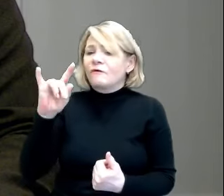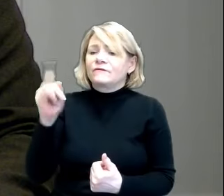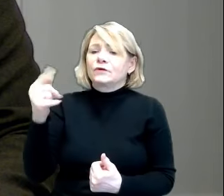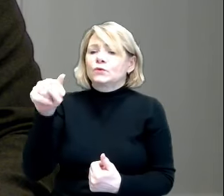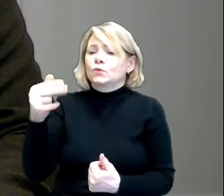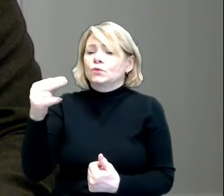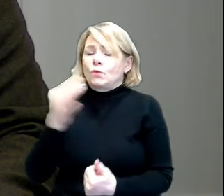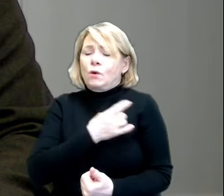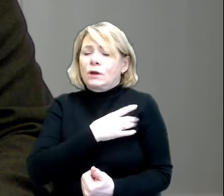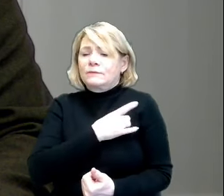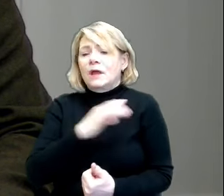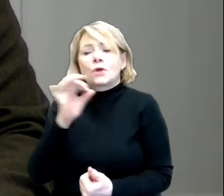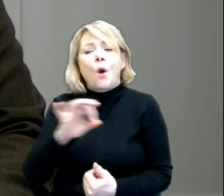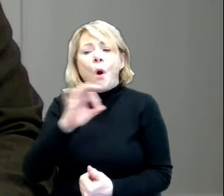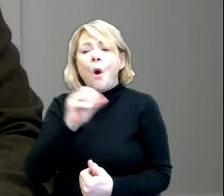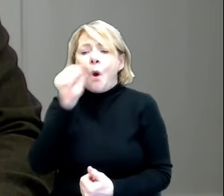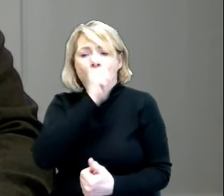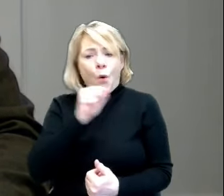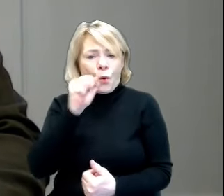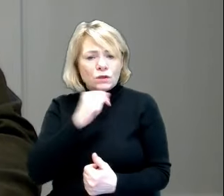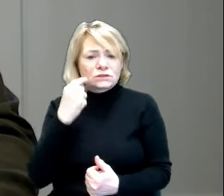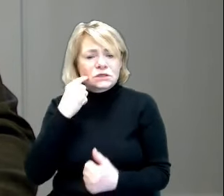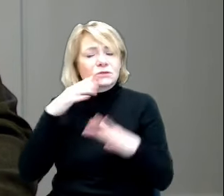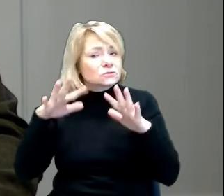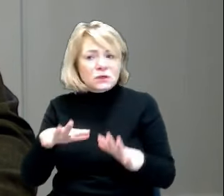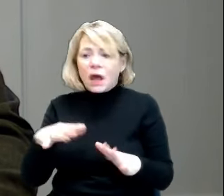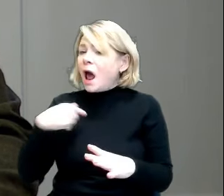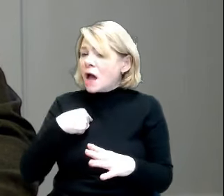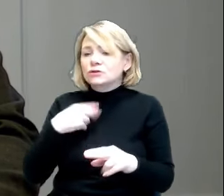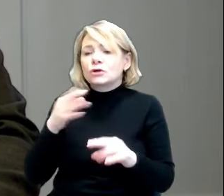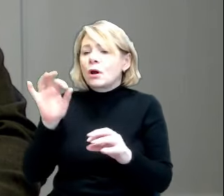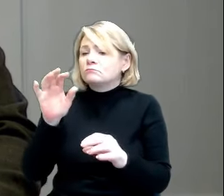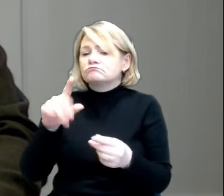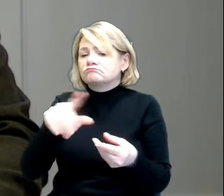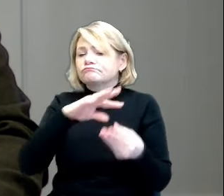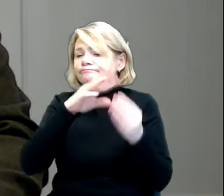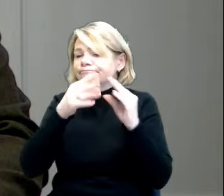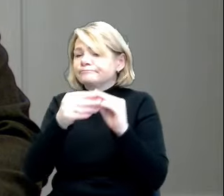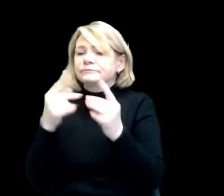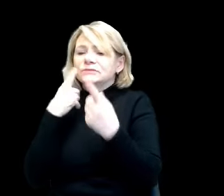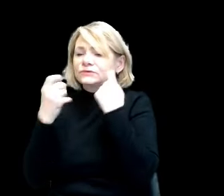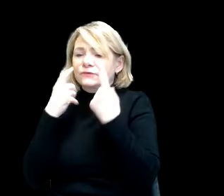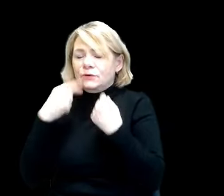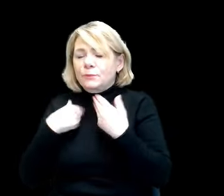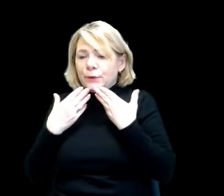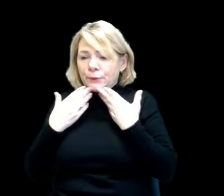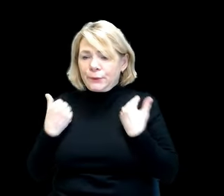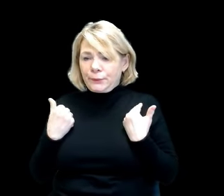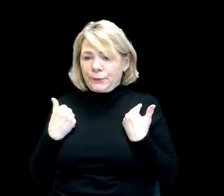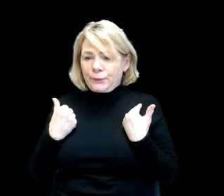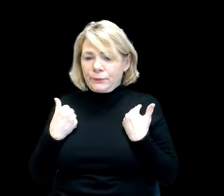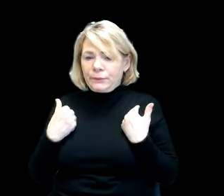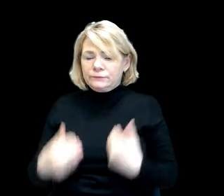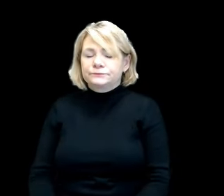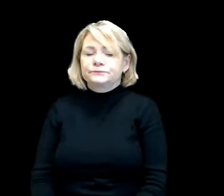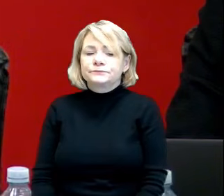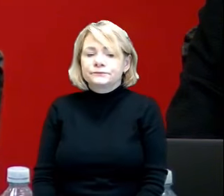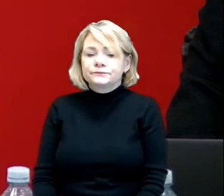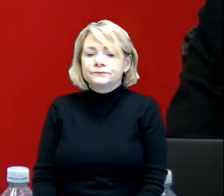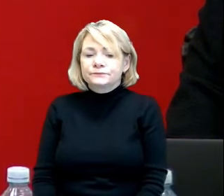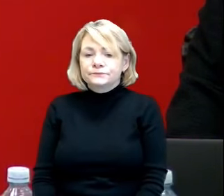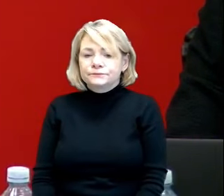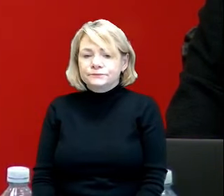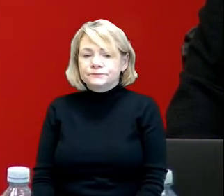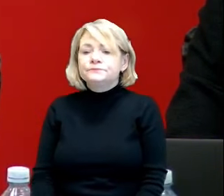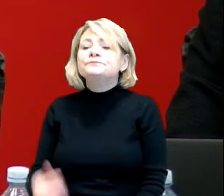gimnazija net neturim tokios informacijąim tik dėl tik dėl to taip